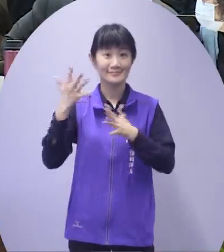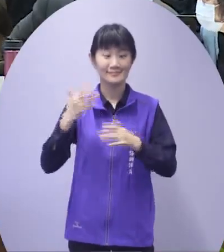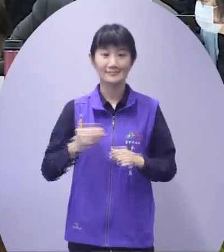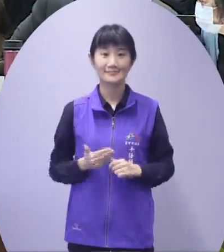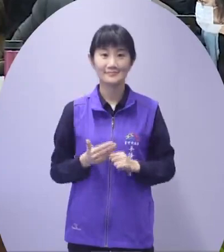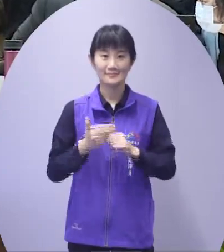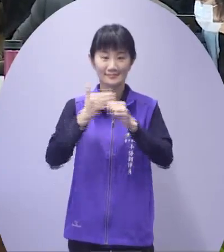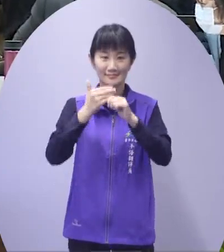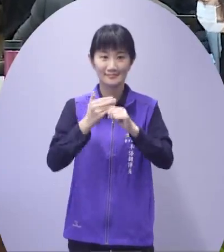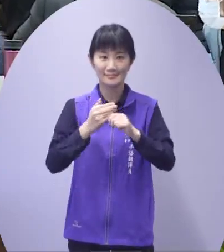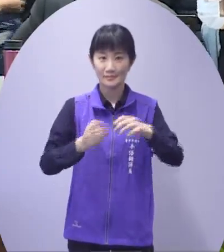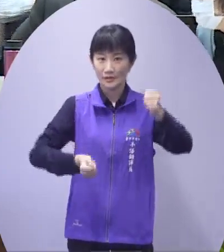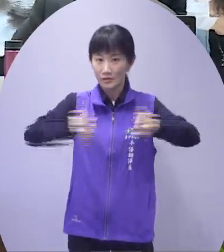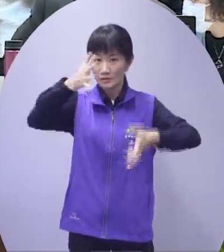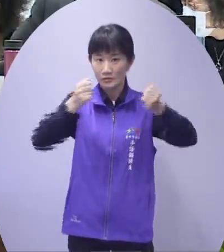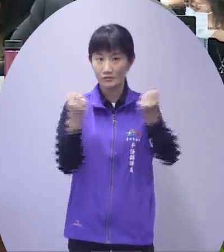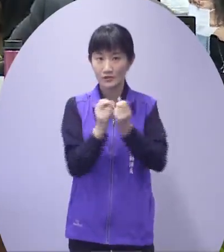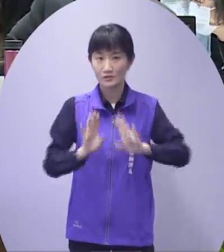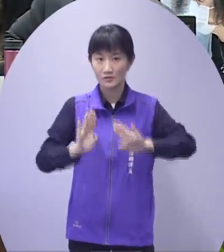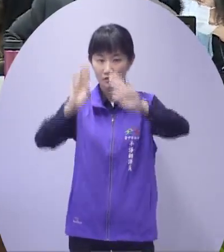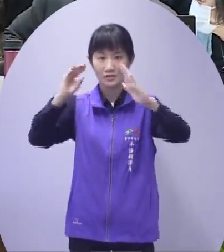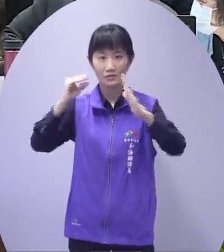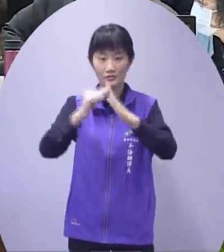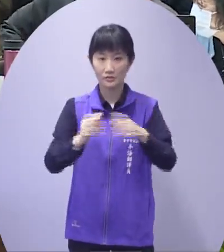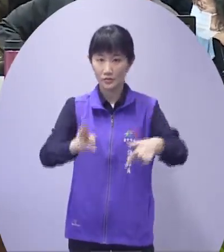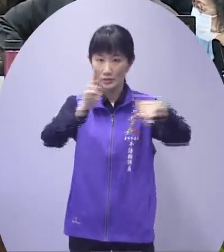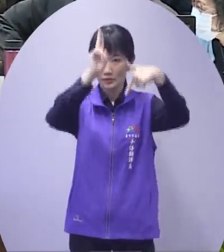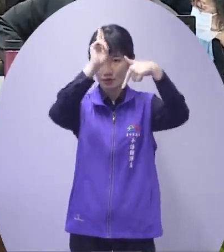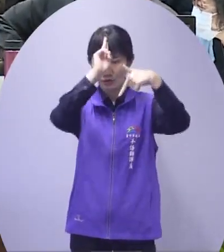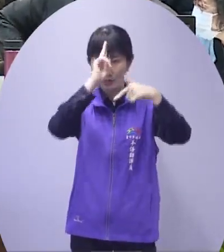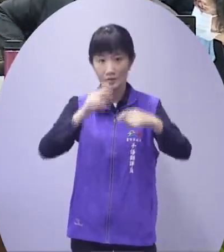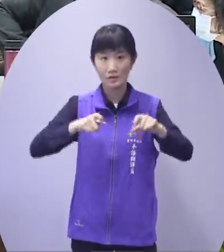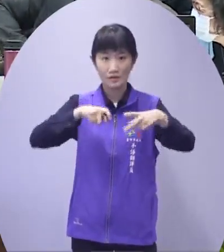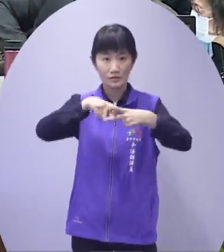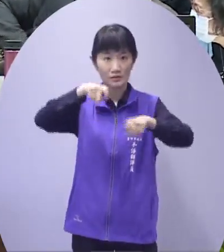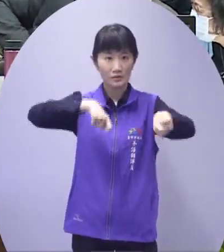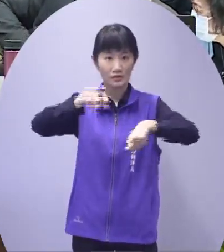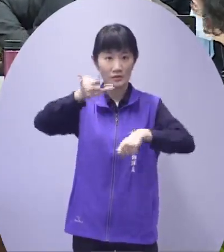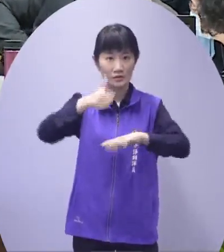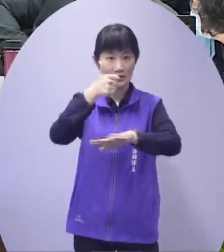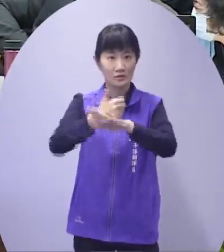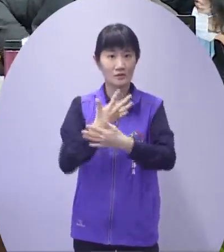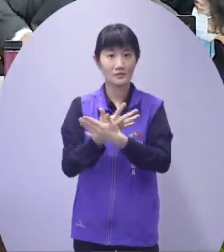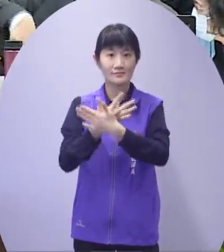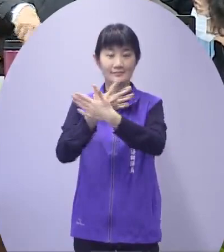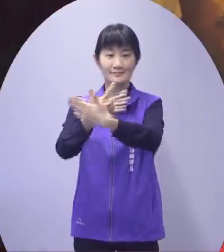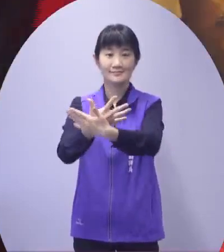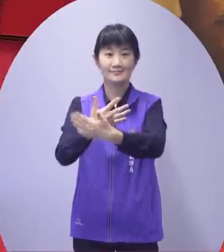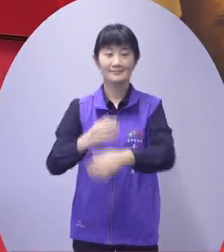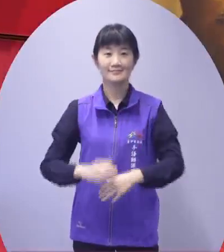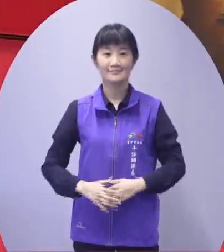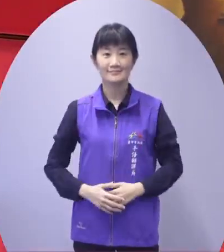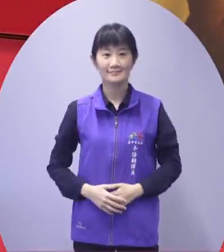第九位，都市发展局许渊志帮工程师，请上台授奖。